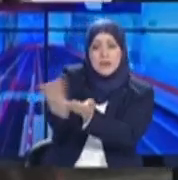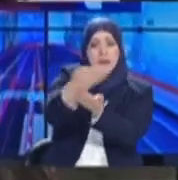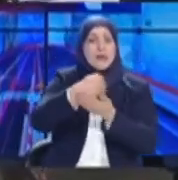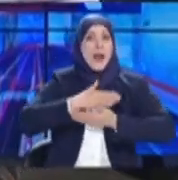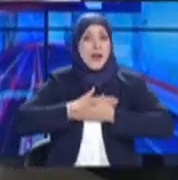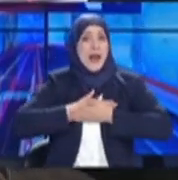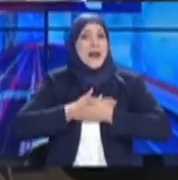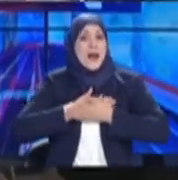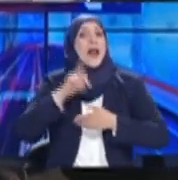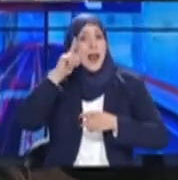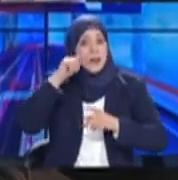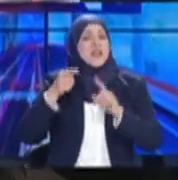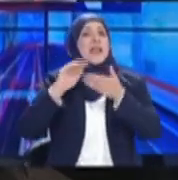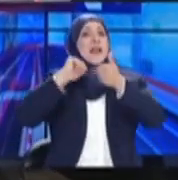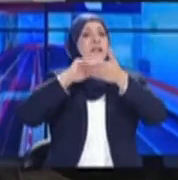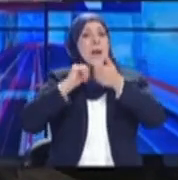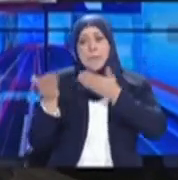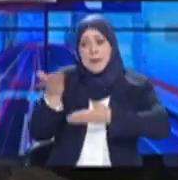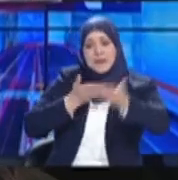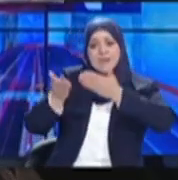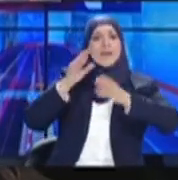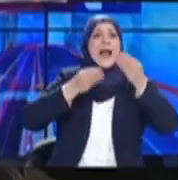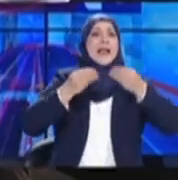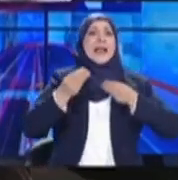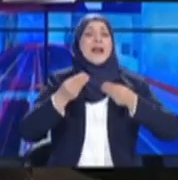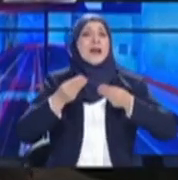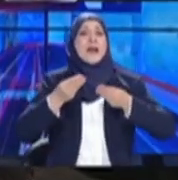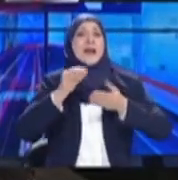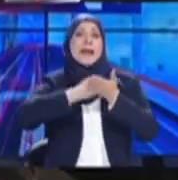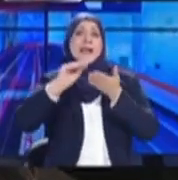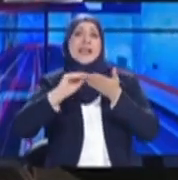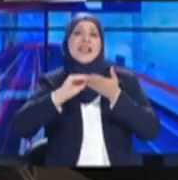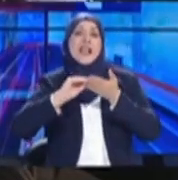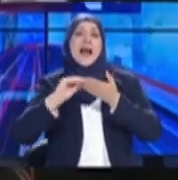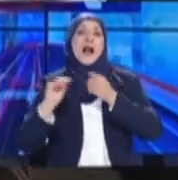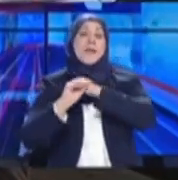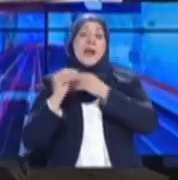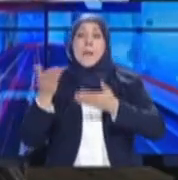الجهويه للتجاره المخالفات